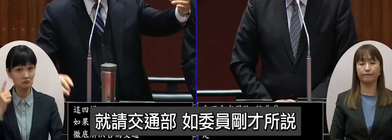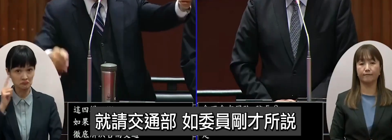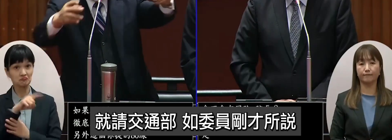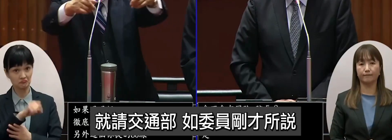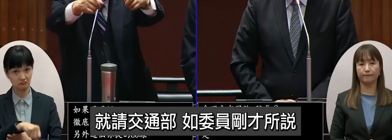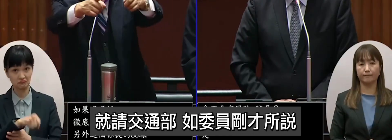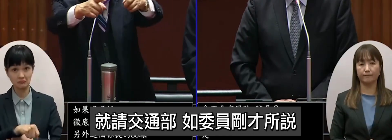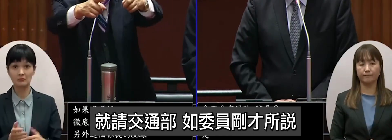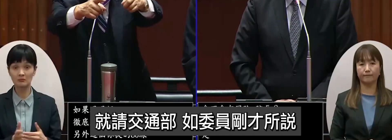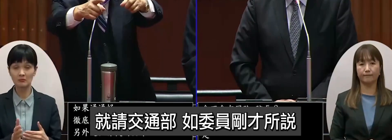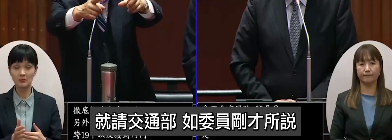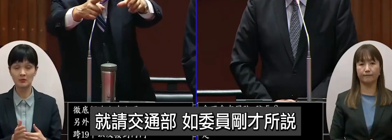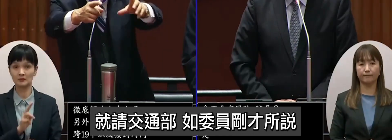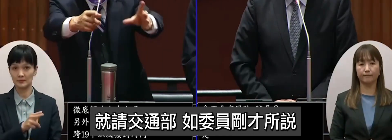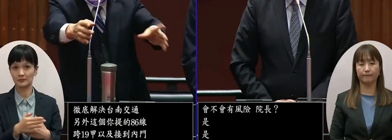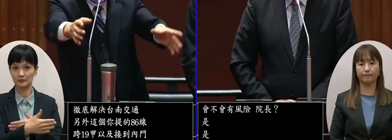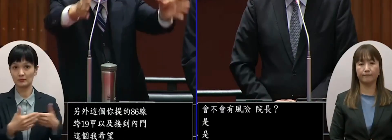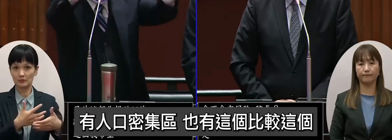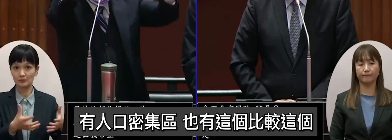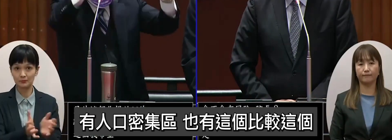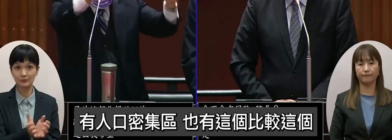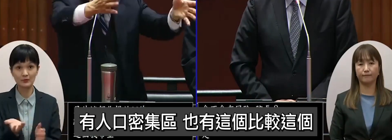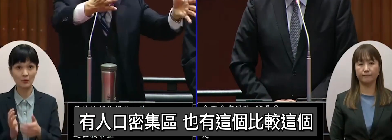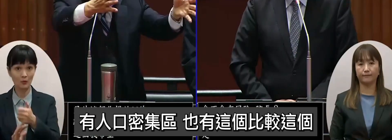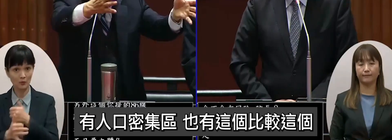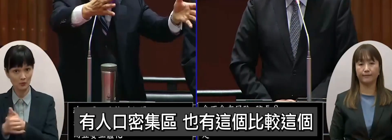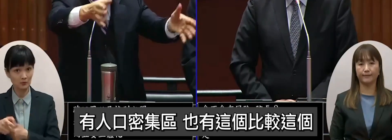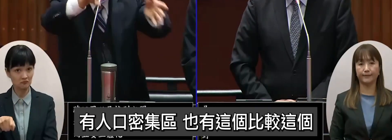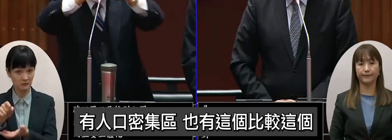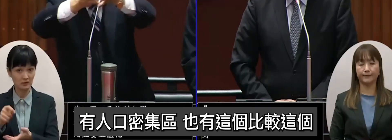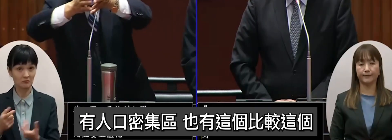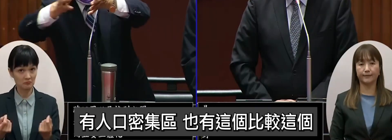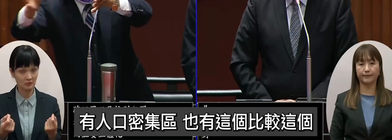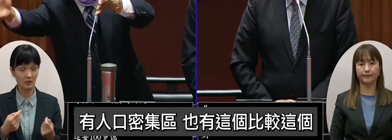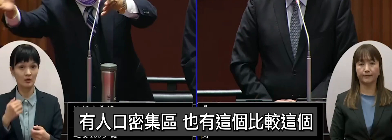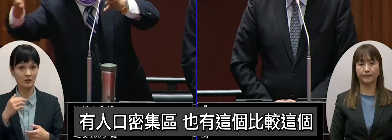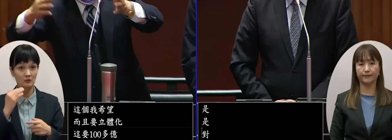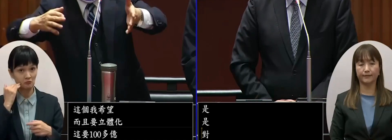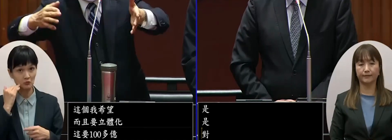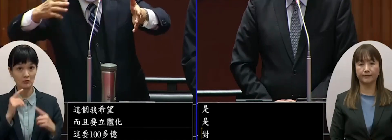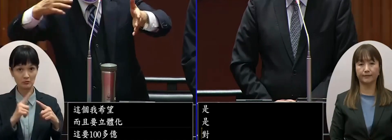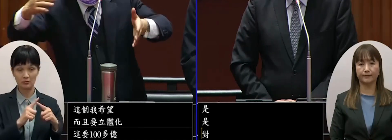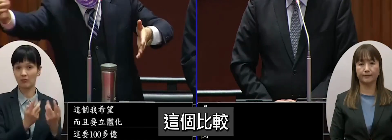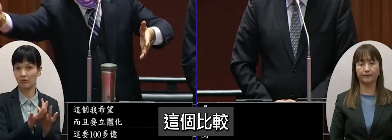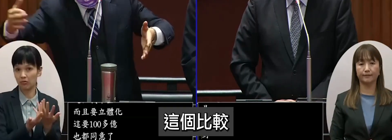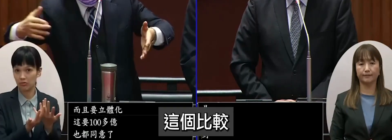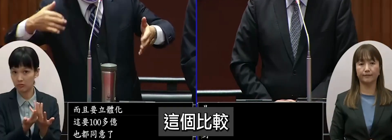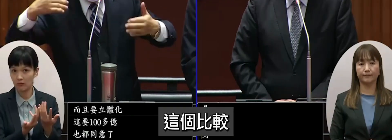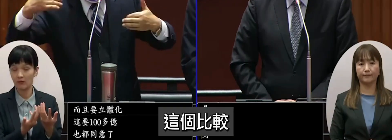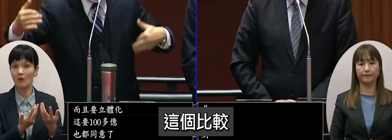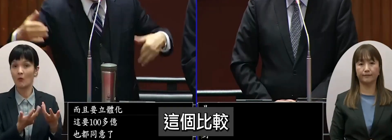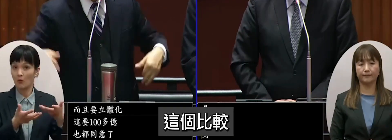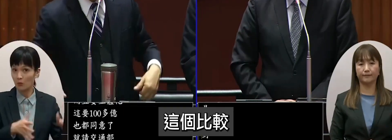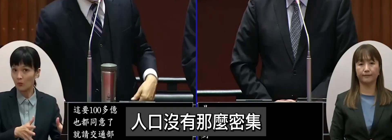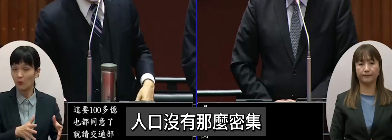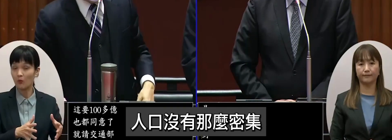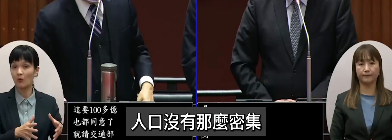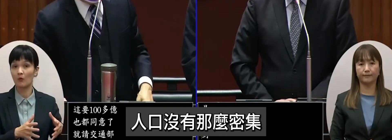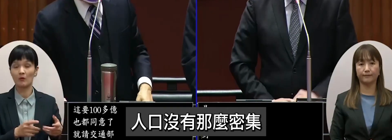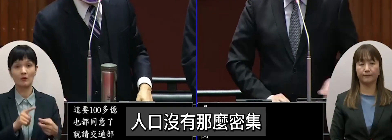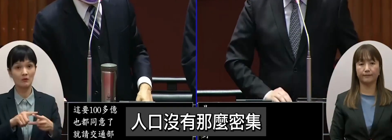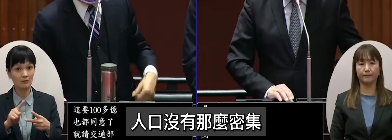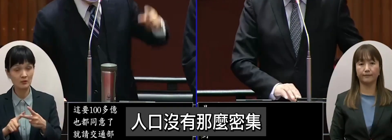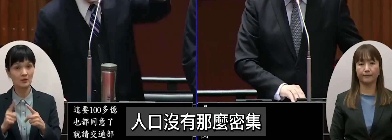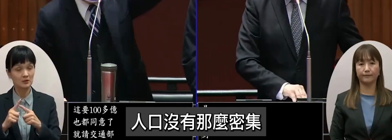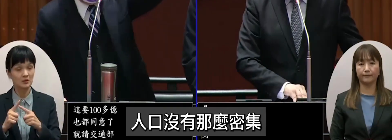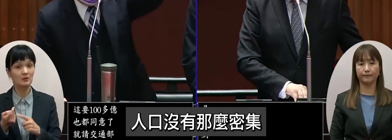通部，如委员刚才所说，有人口密集区，也有比较外，这个比较人口没有